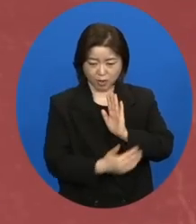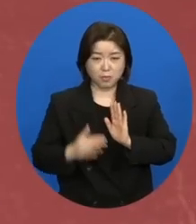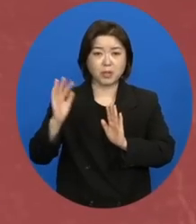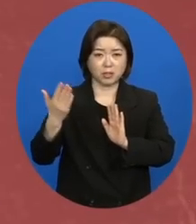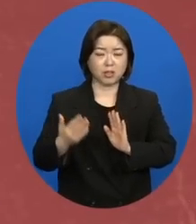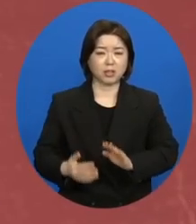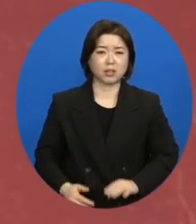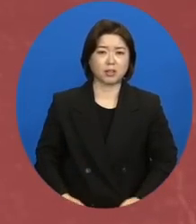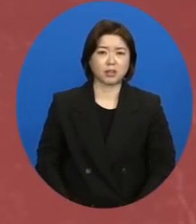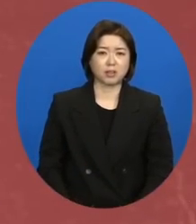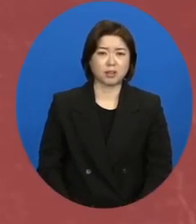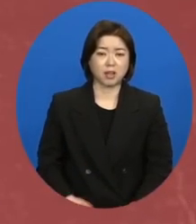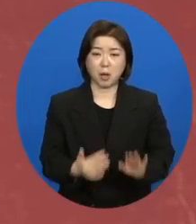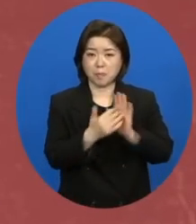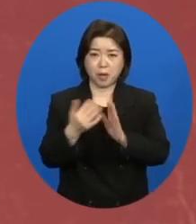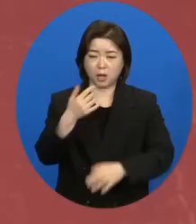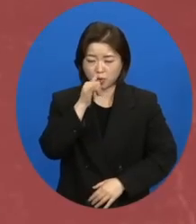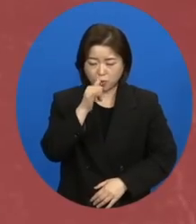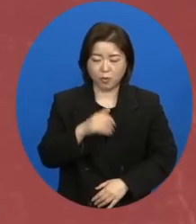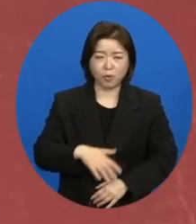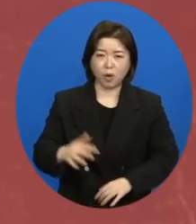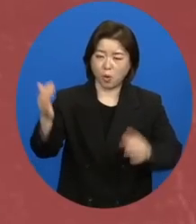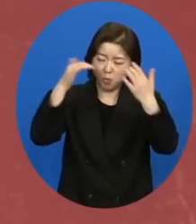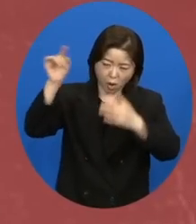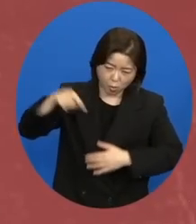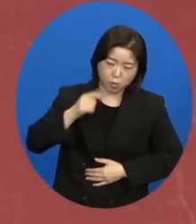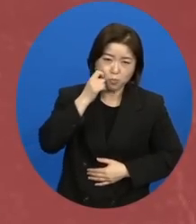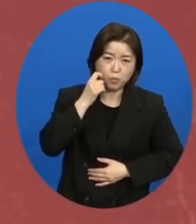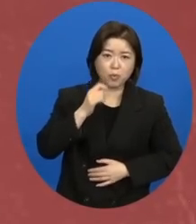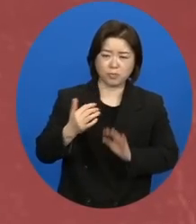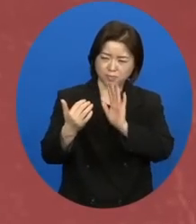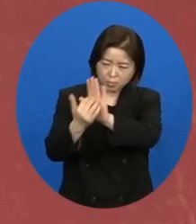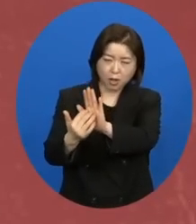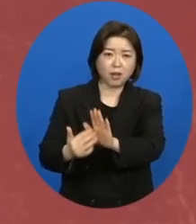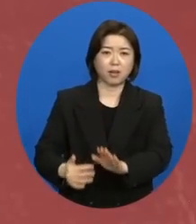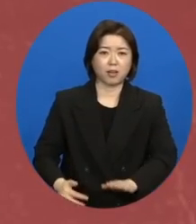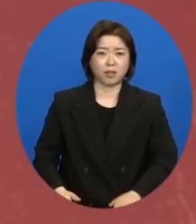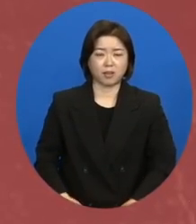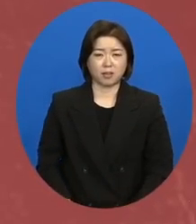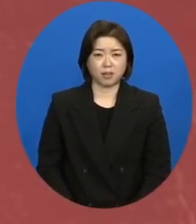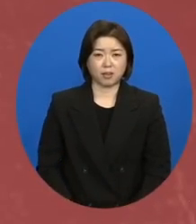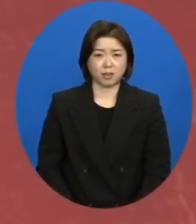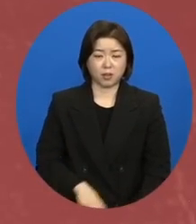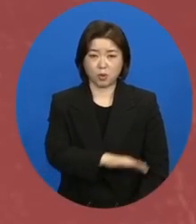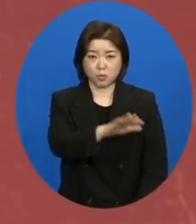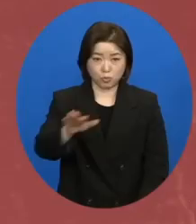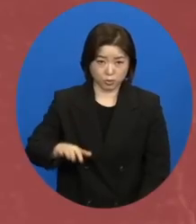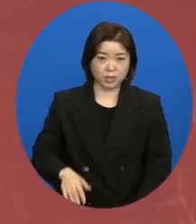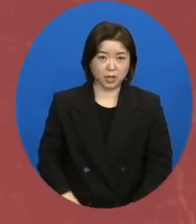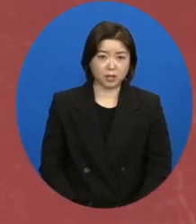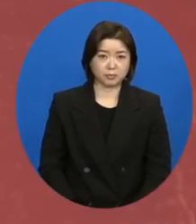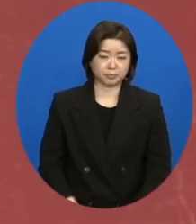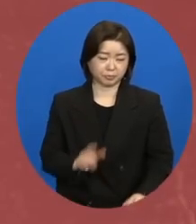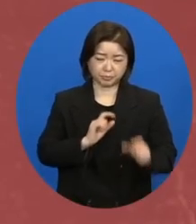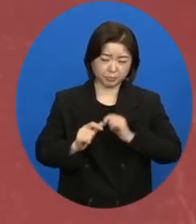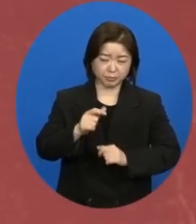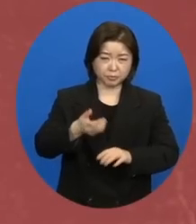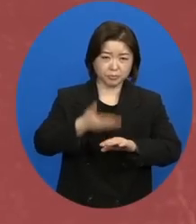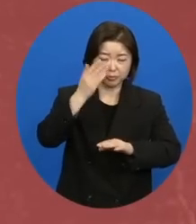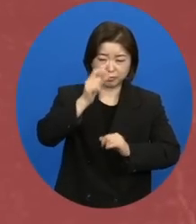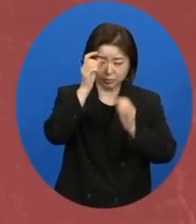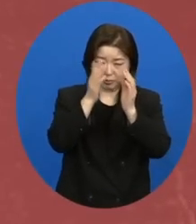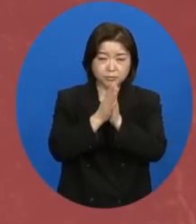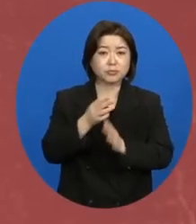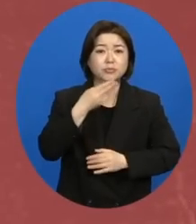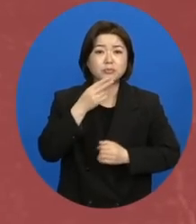막아준다고요. 환란이 올 수가 없어요. 우리가 아모스를 보게 되면 나타나는 얘기잖아요. 더 이상 기도를 안 하니까.